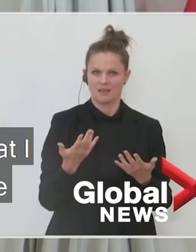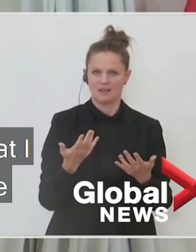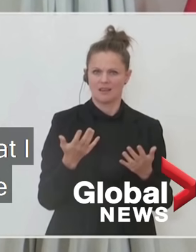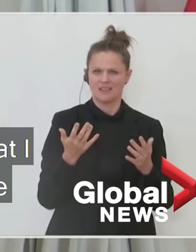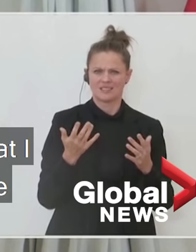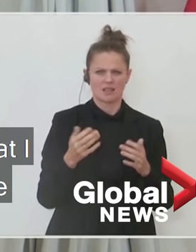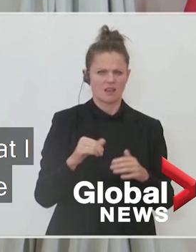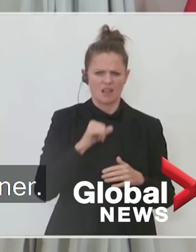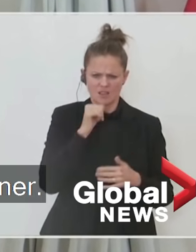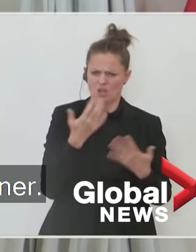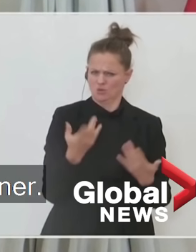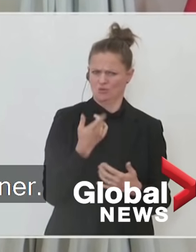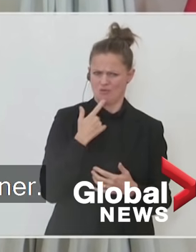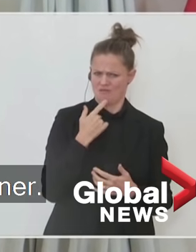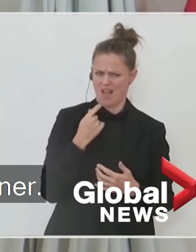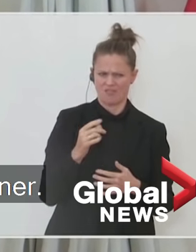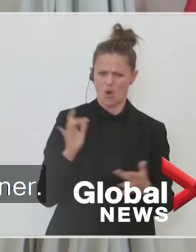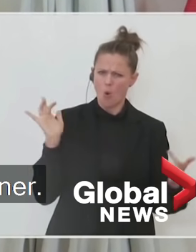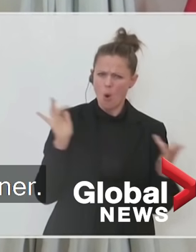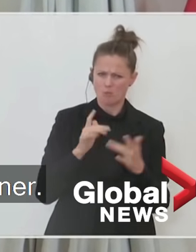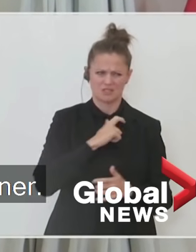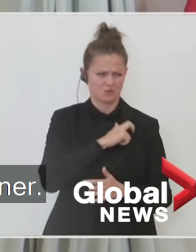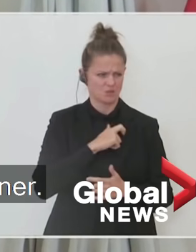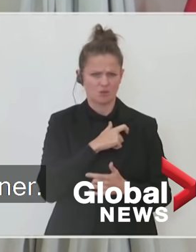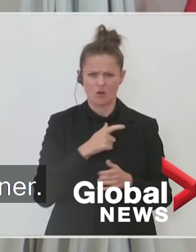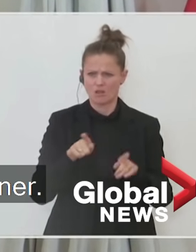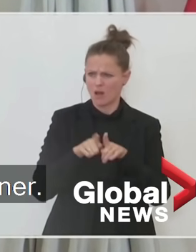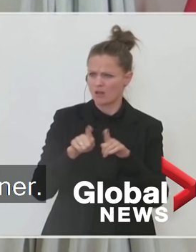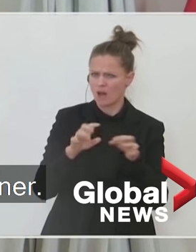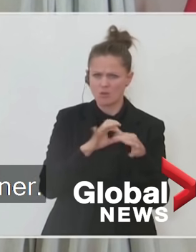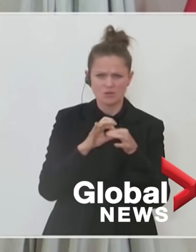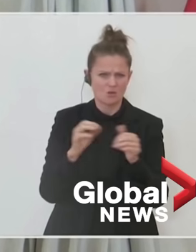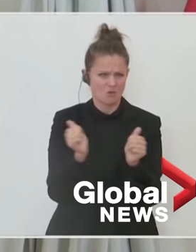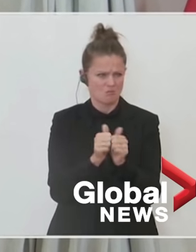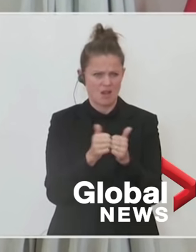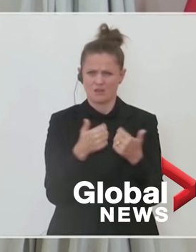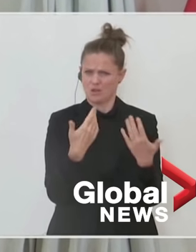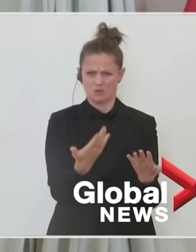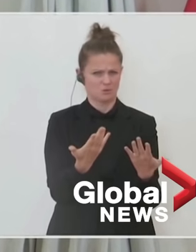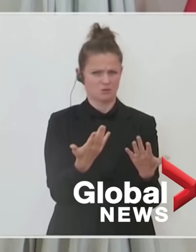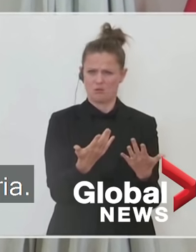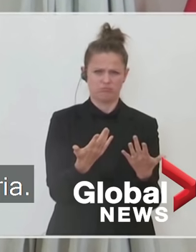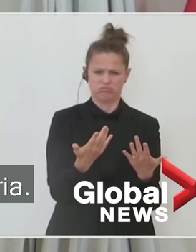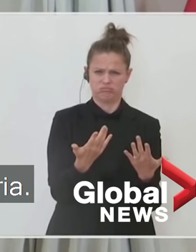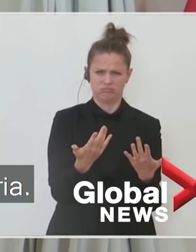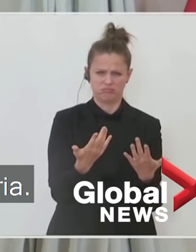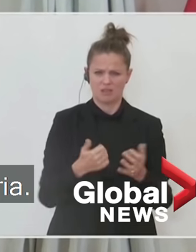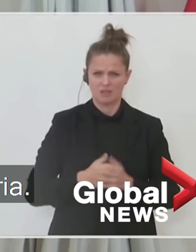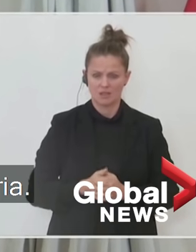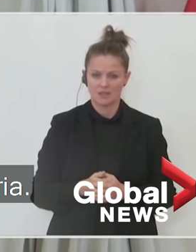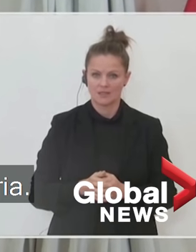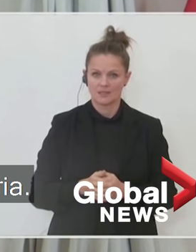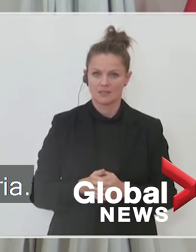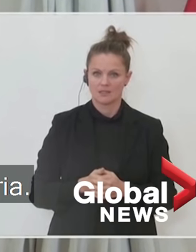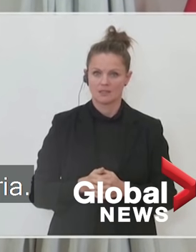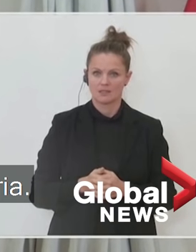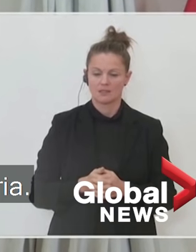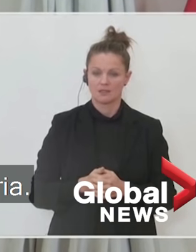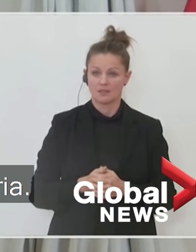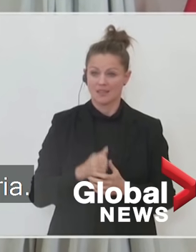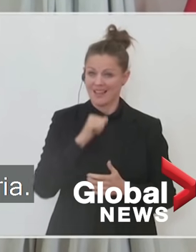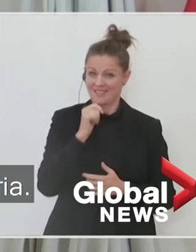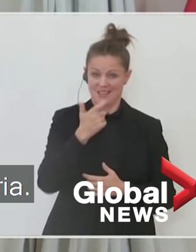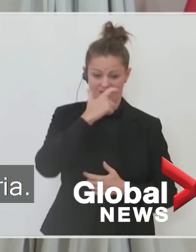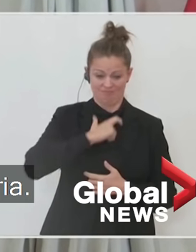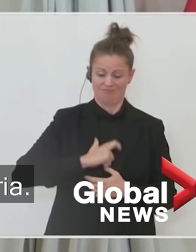gefallen lassen, nicht von der Opposition und auch nicht von unserem Koalitionspartner. Aber es geht nicht um mich,